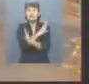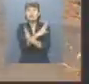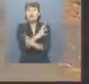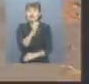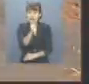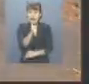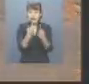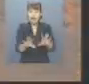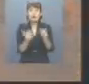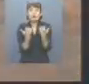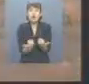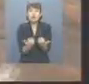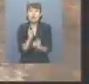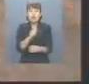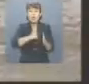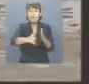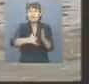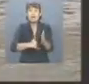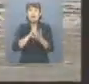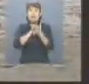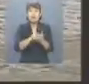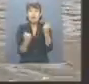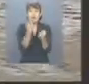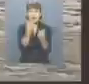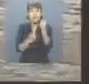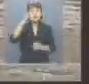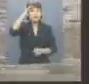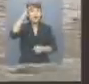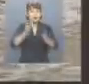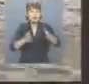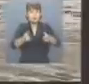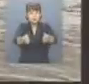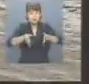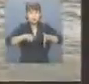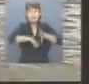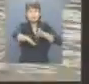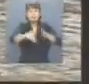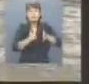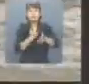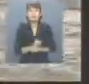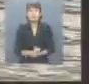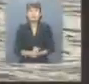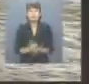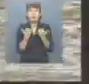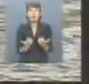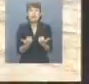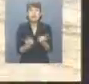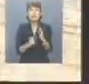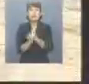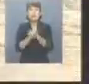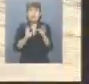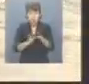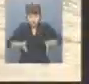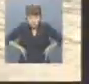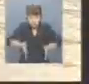ารหรือว่ารถโดยสารประจำทางเดินทางเข้าออกขณะเดียวกันนะครับเจ้าหน้าที่ของแขวงการทางจังหวัดสมุทรสาครได้ทุบเจาะ